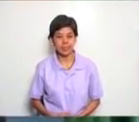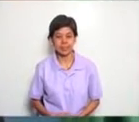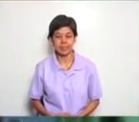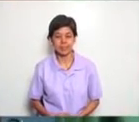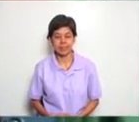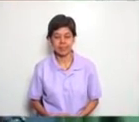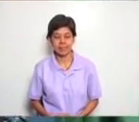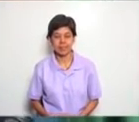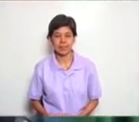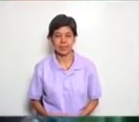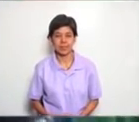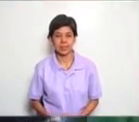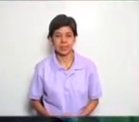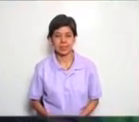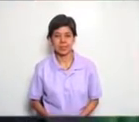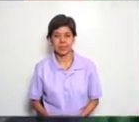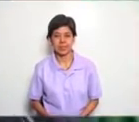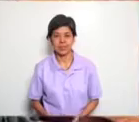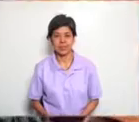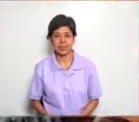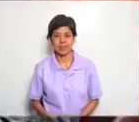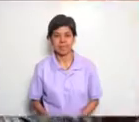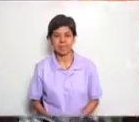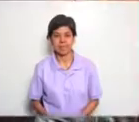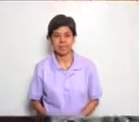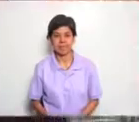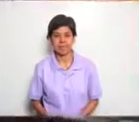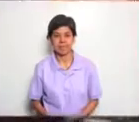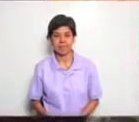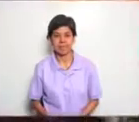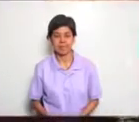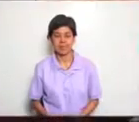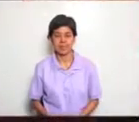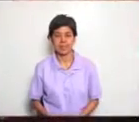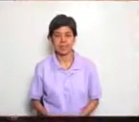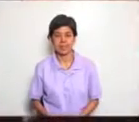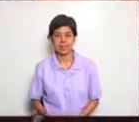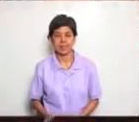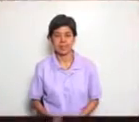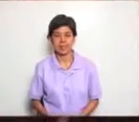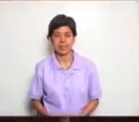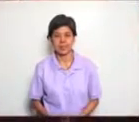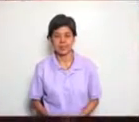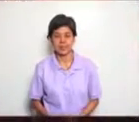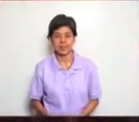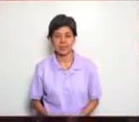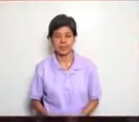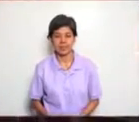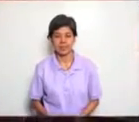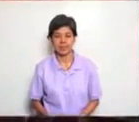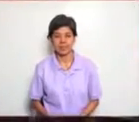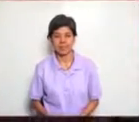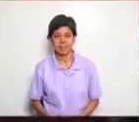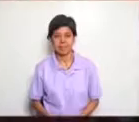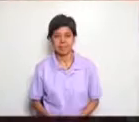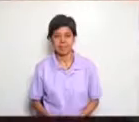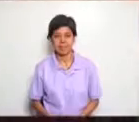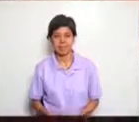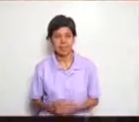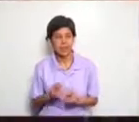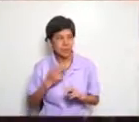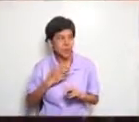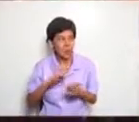น